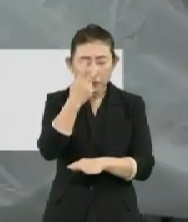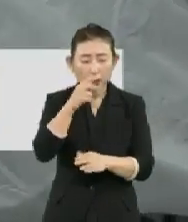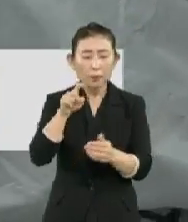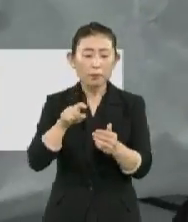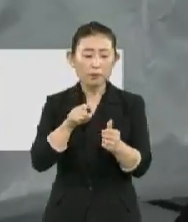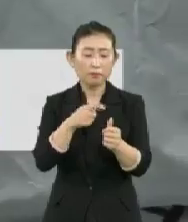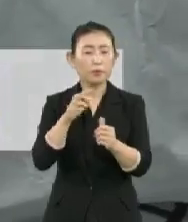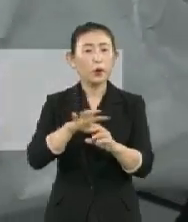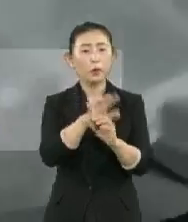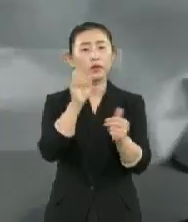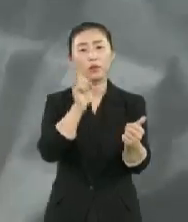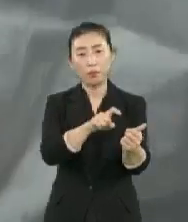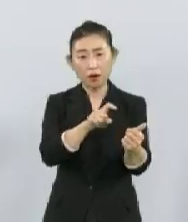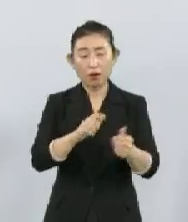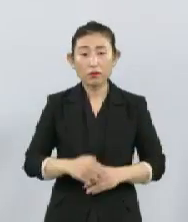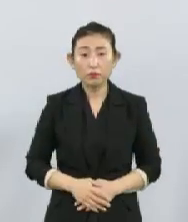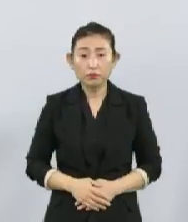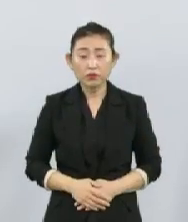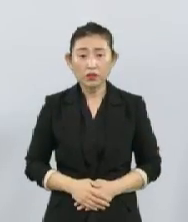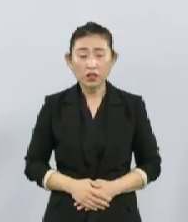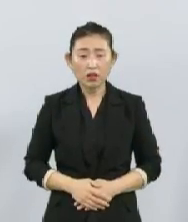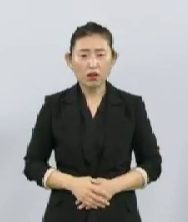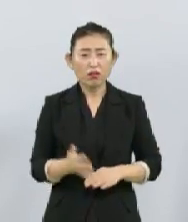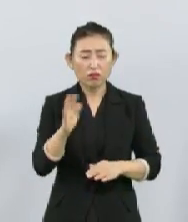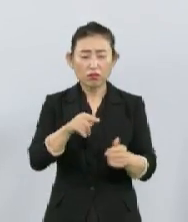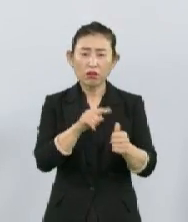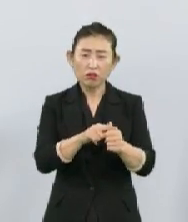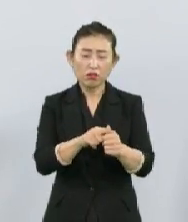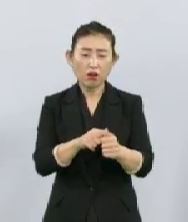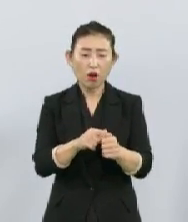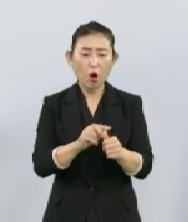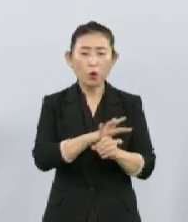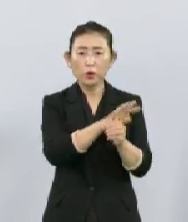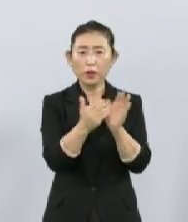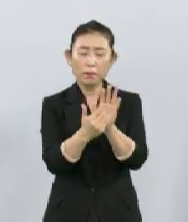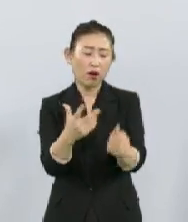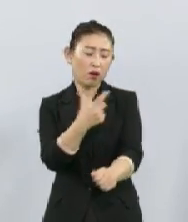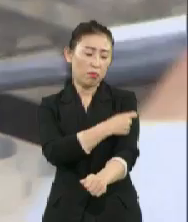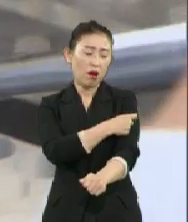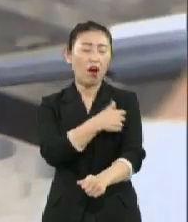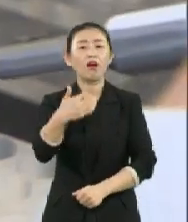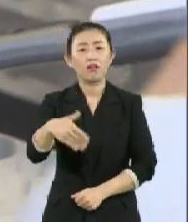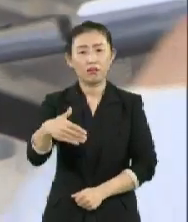나왔습니다. 방역당국은 A씨는 백신 접종을 받지 않은 상태라고 밝혔습니다.